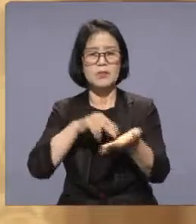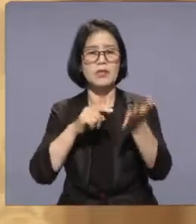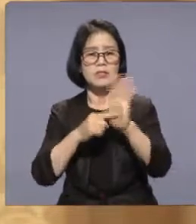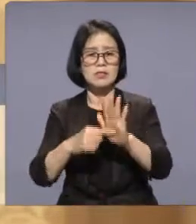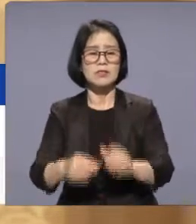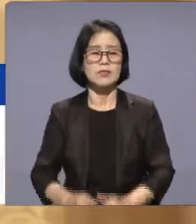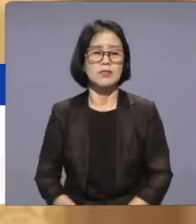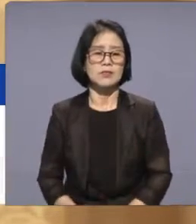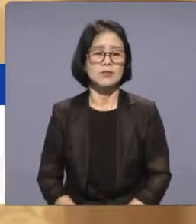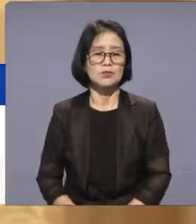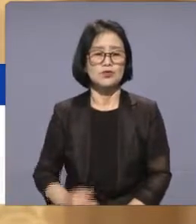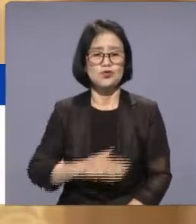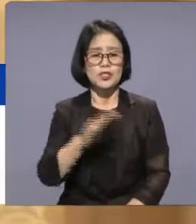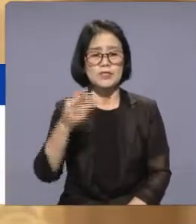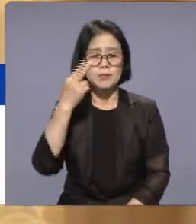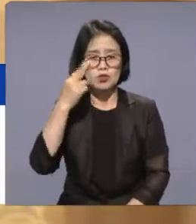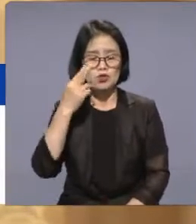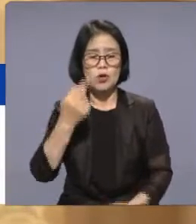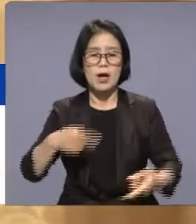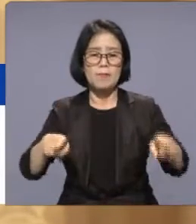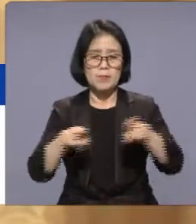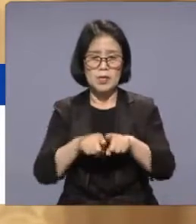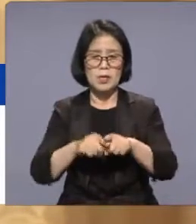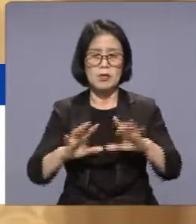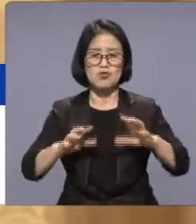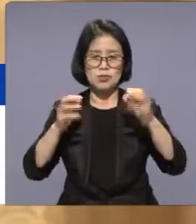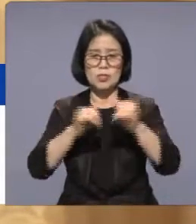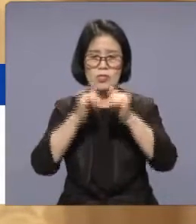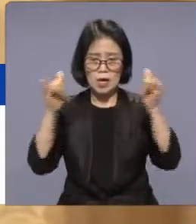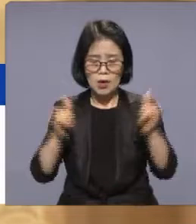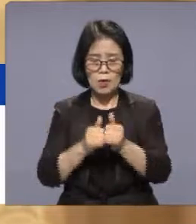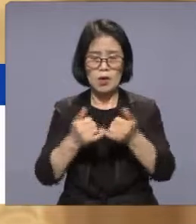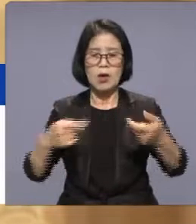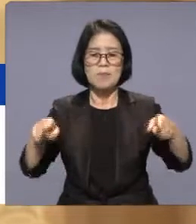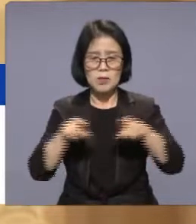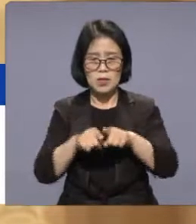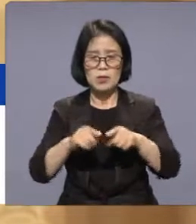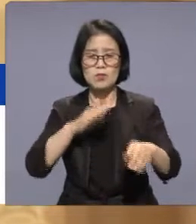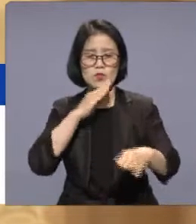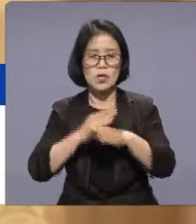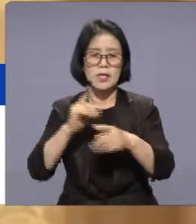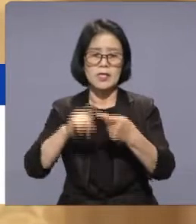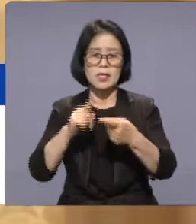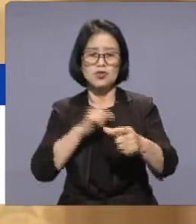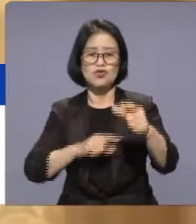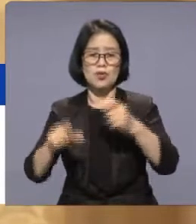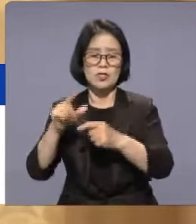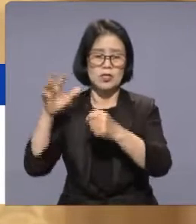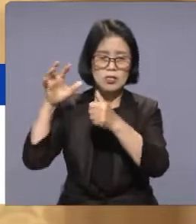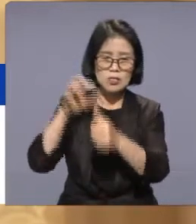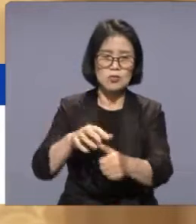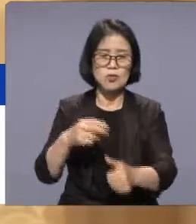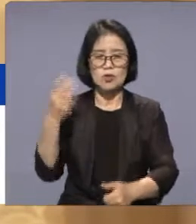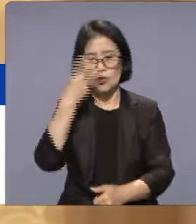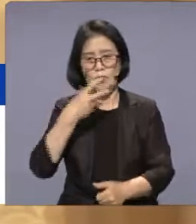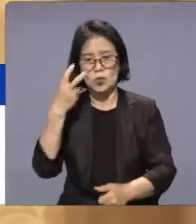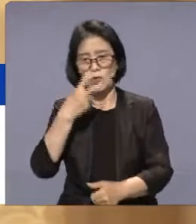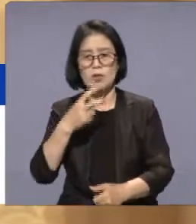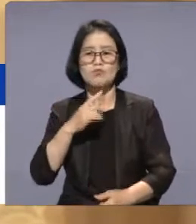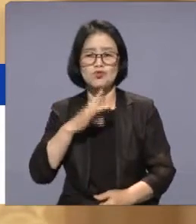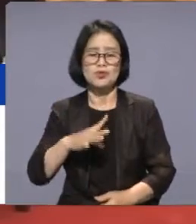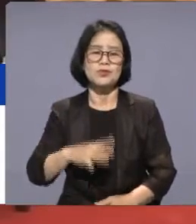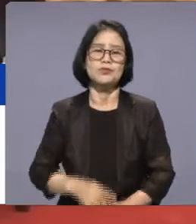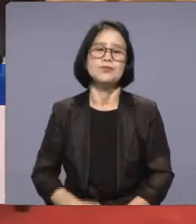우리는 미국방 봉조하여 국제사회와 봉조하여 북한에 대한 추가적인 제재를 검토할 수밖에 없을